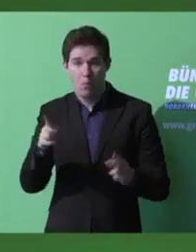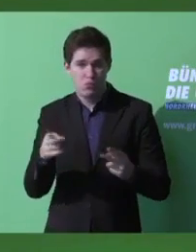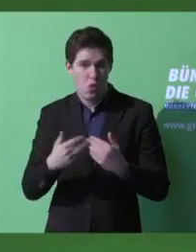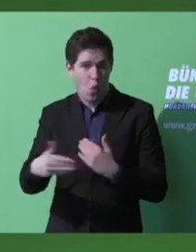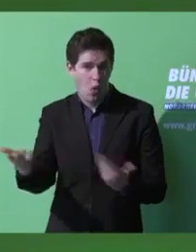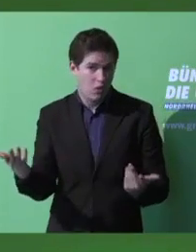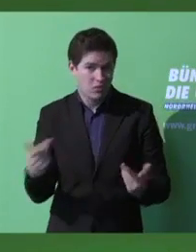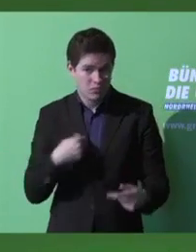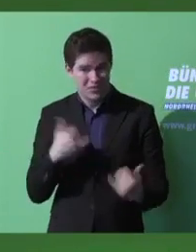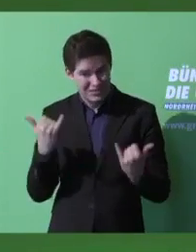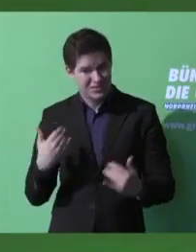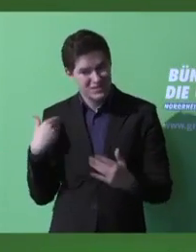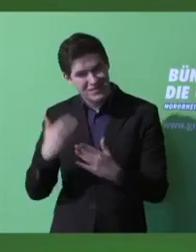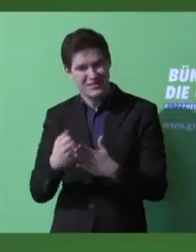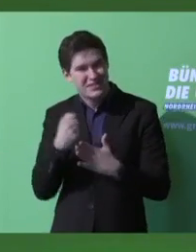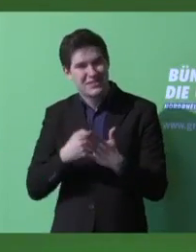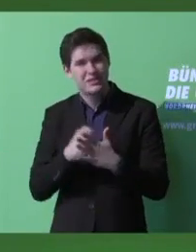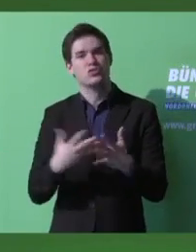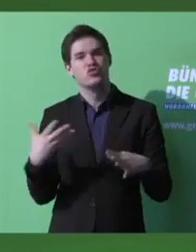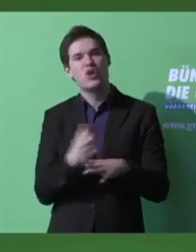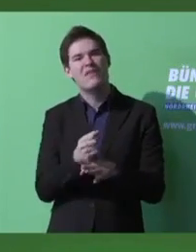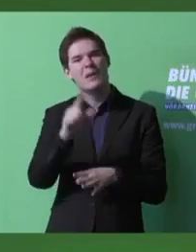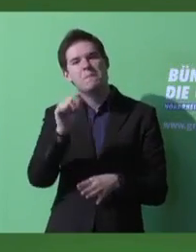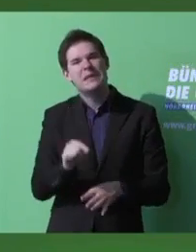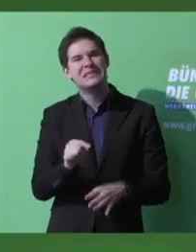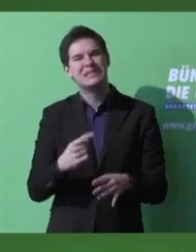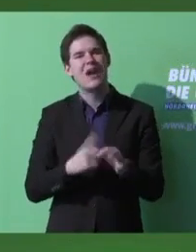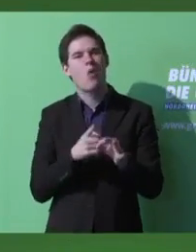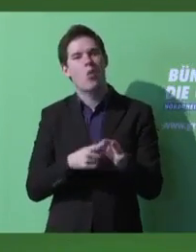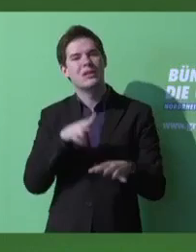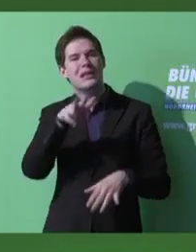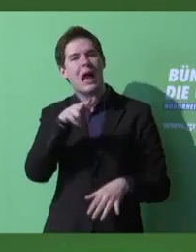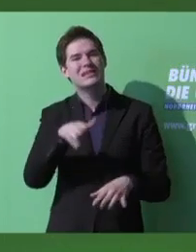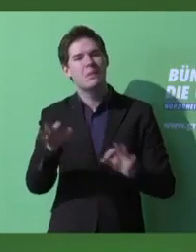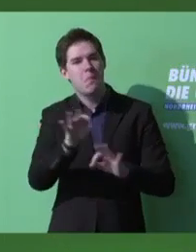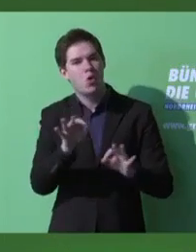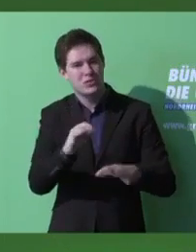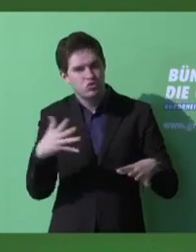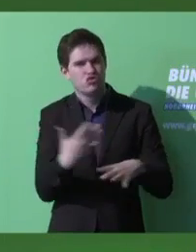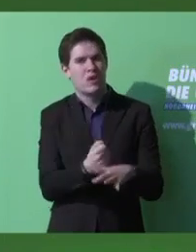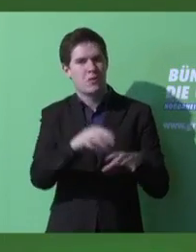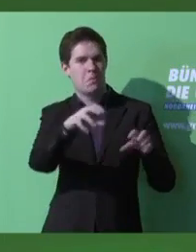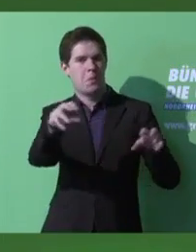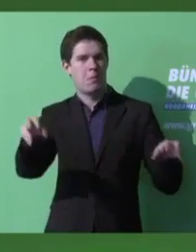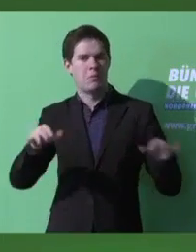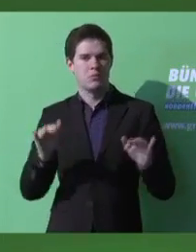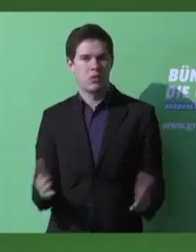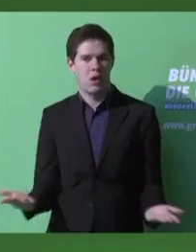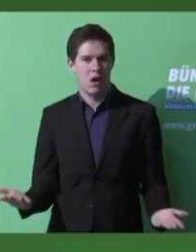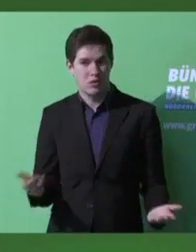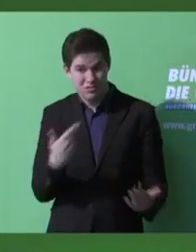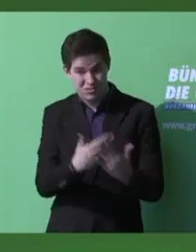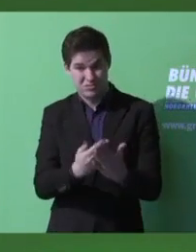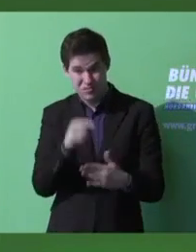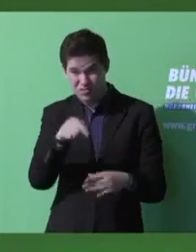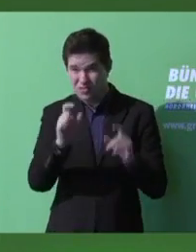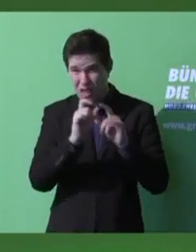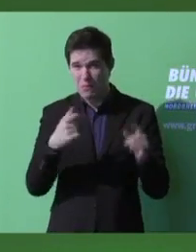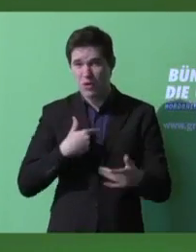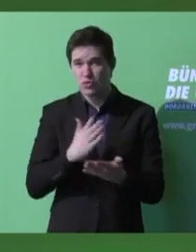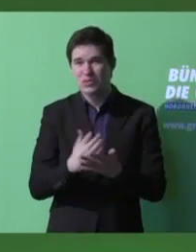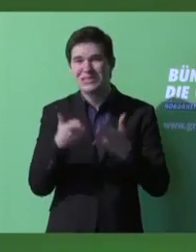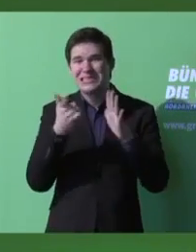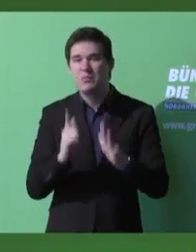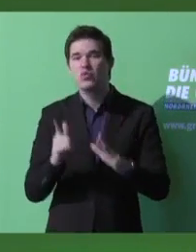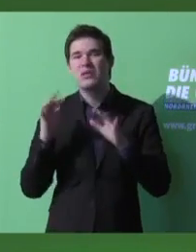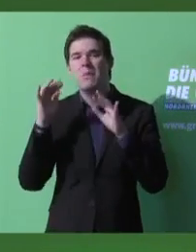es geschafft, die Mindestquote von gut 30% zu schaffen. Allein dafür haben wir 700 Millionen investiert in den